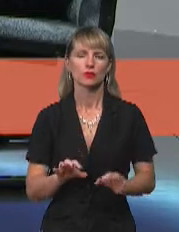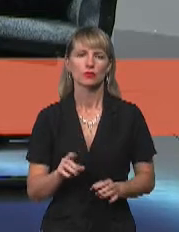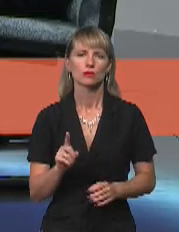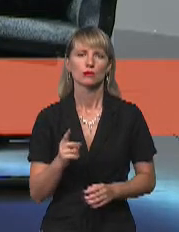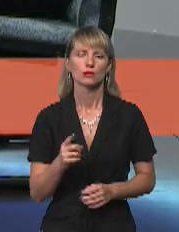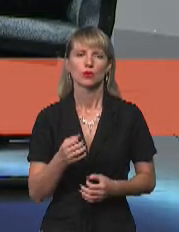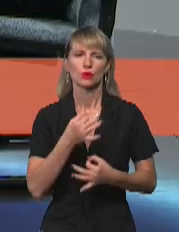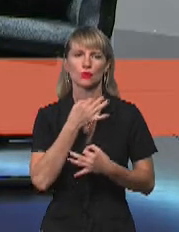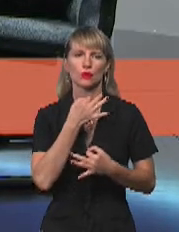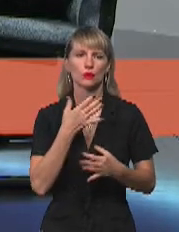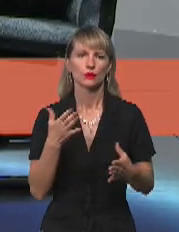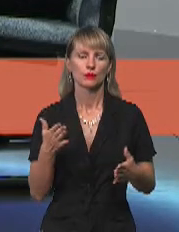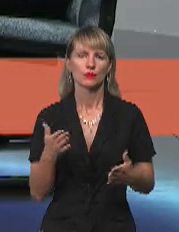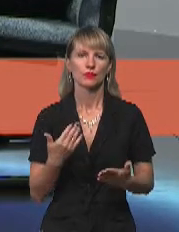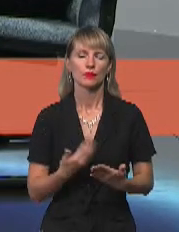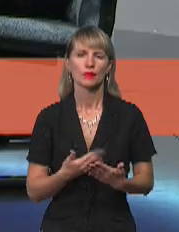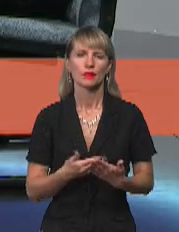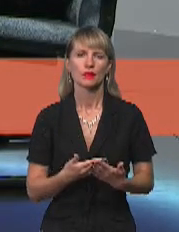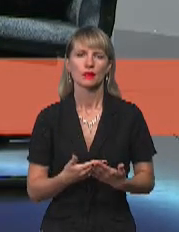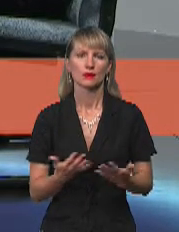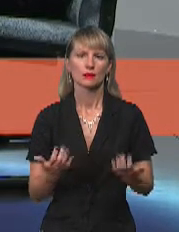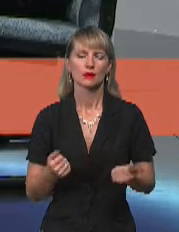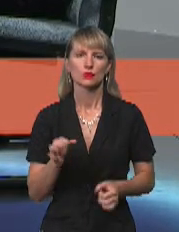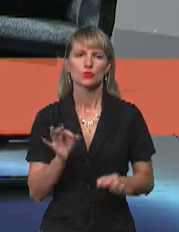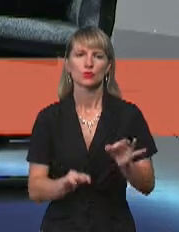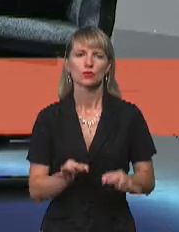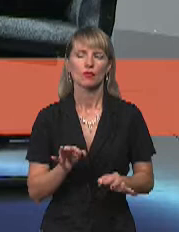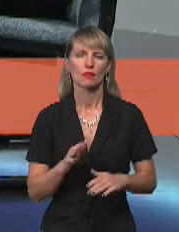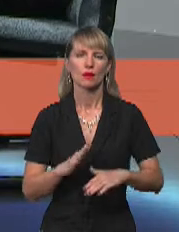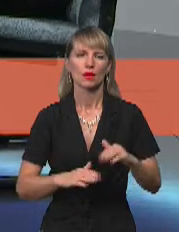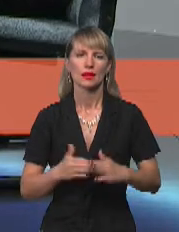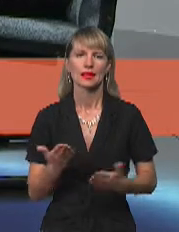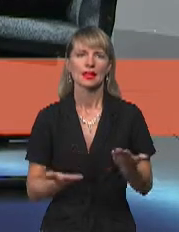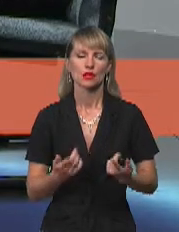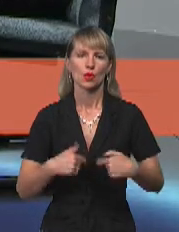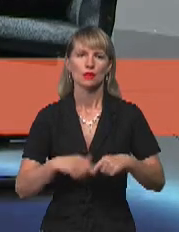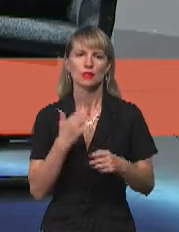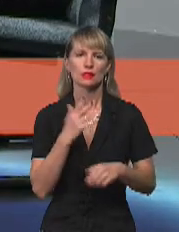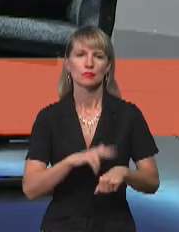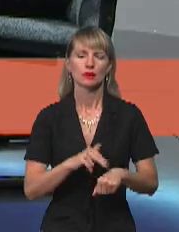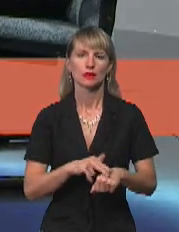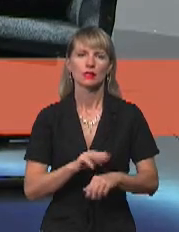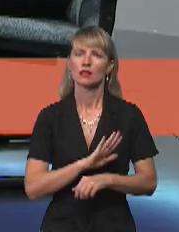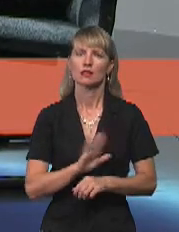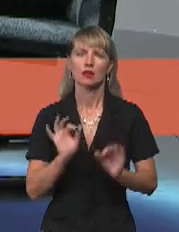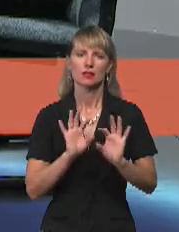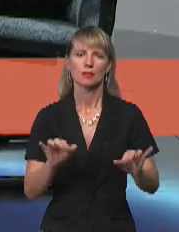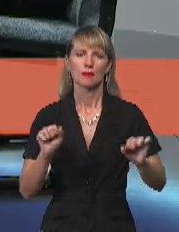будь-які, наприклад, як брати судову практику, якщо органи Національної поліції там не роз'яснили